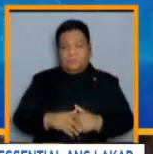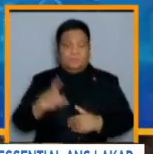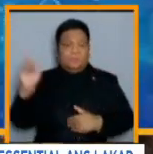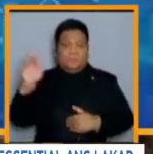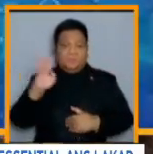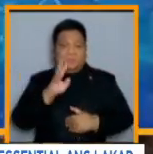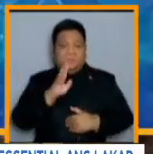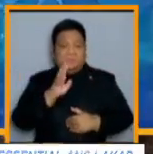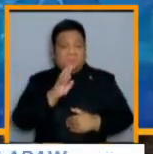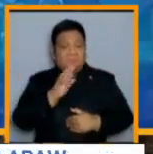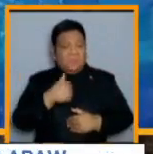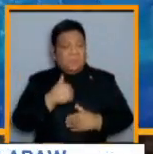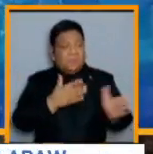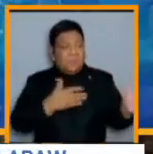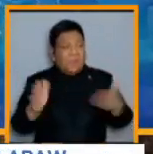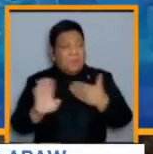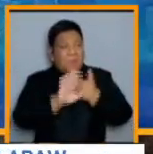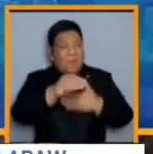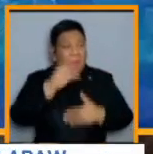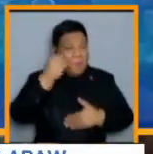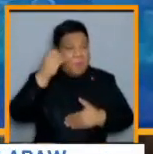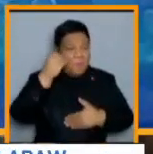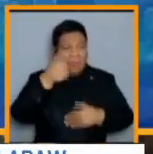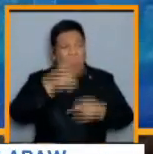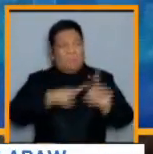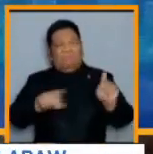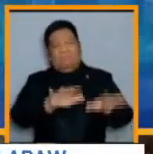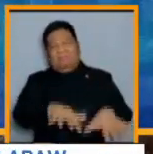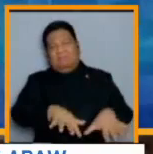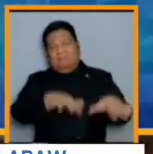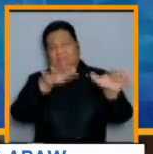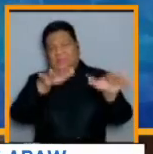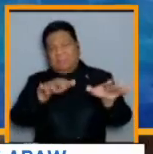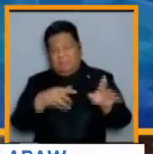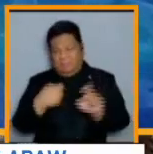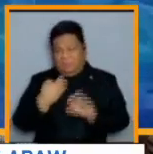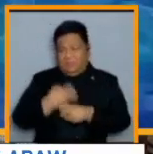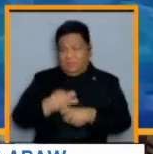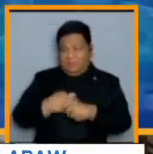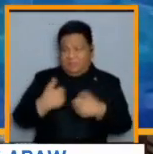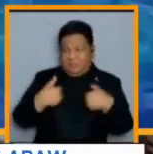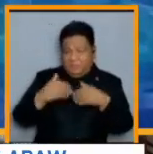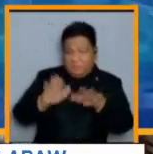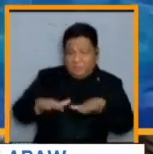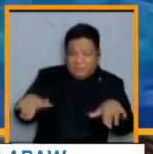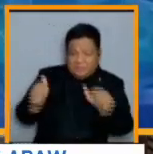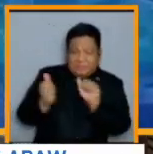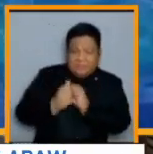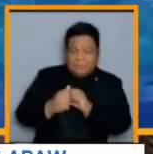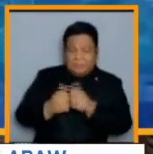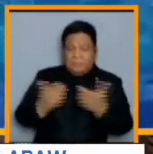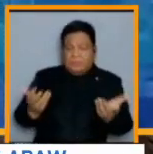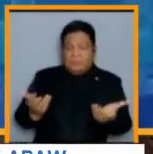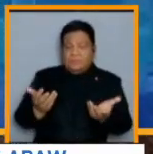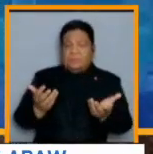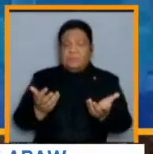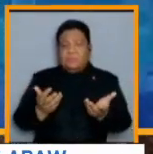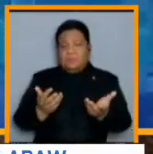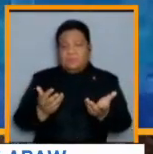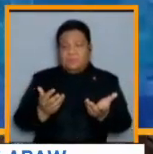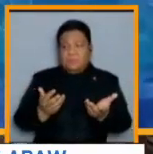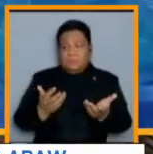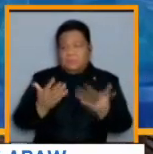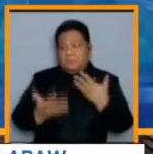naman po. Naupat ka buka ko bata base kung abtan mi dito, ay dahil yung makakuan. Murag pa, kung ano na lang siguro sa aning ulan.